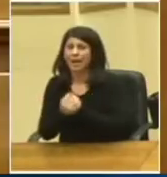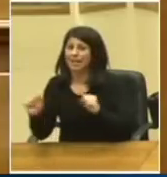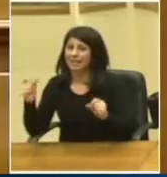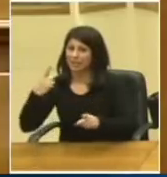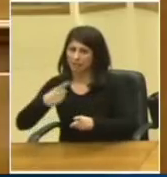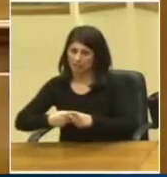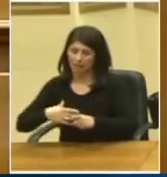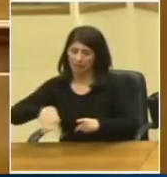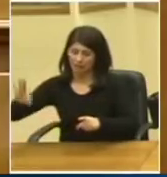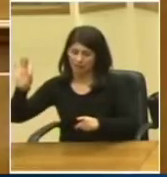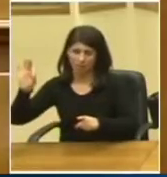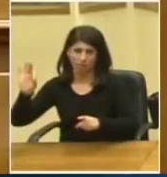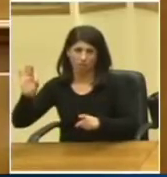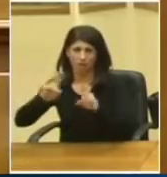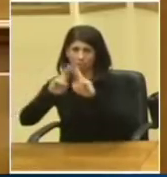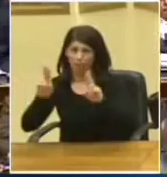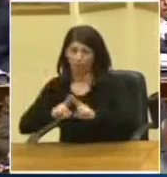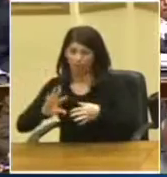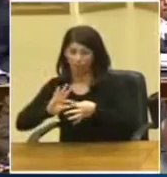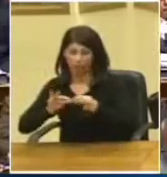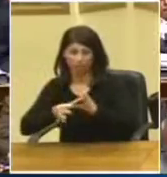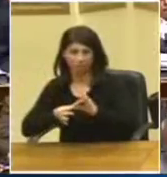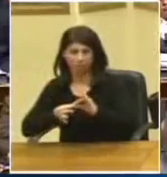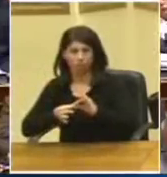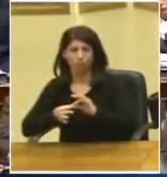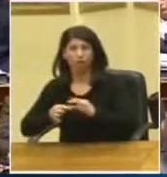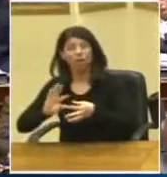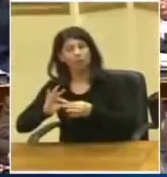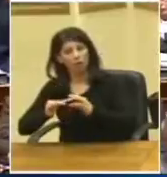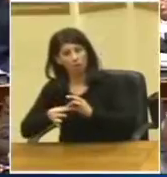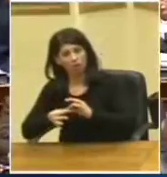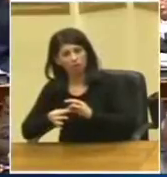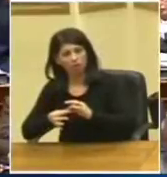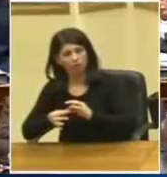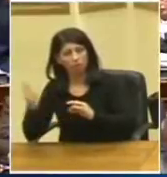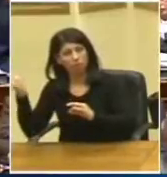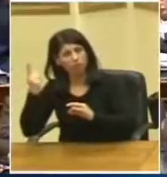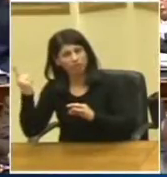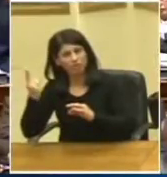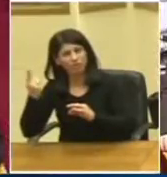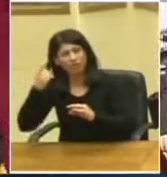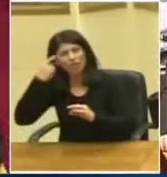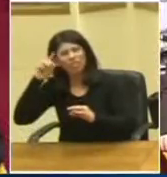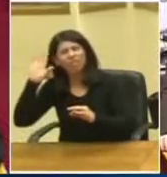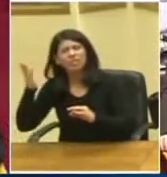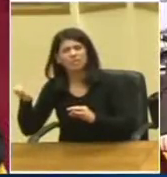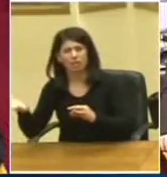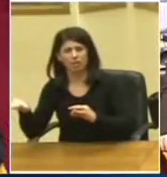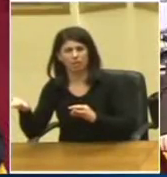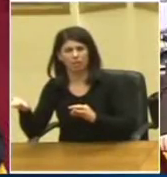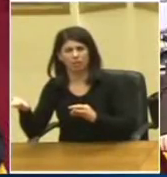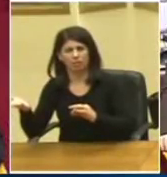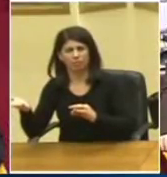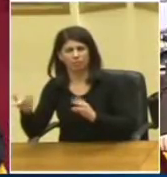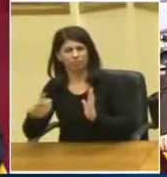αρχές, από διεθνείς οργανισμούς και όργανα που συνήθως αγνοούν επιδεικτικά